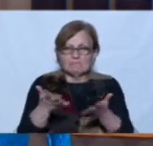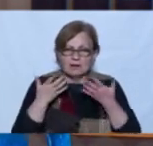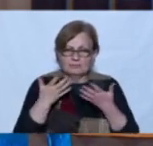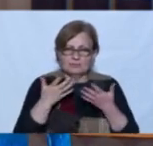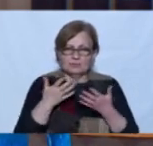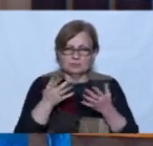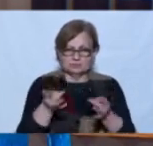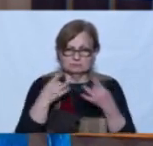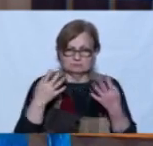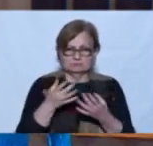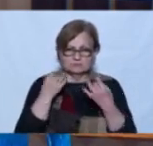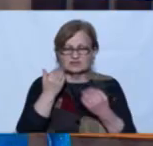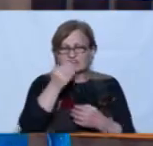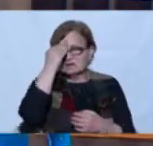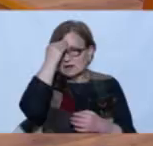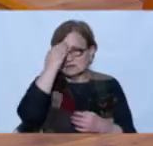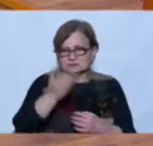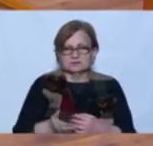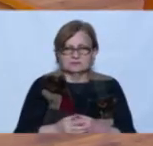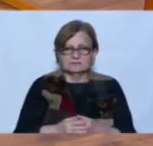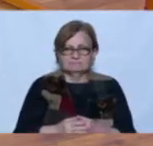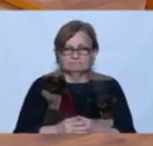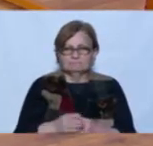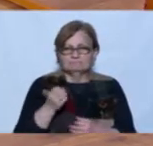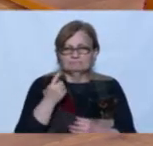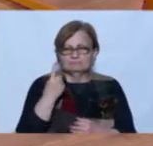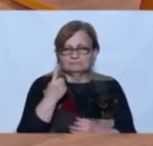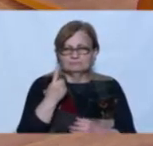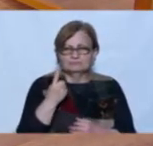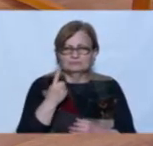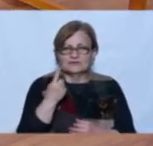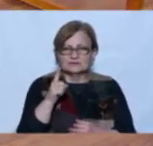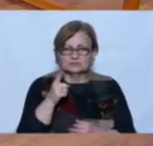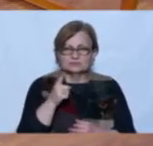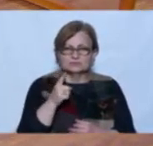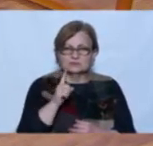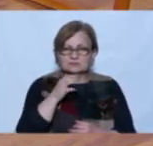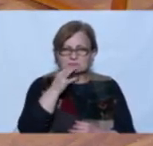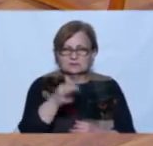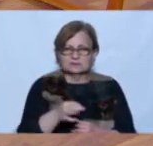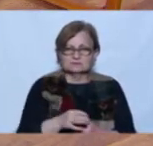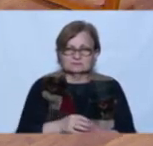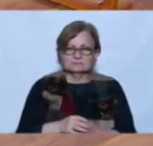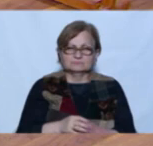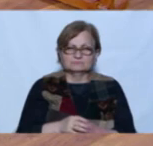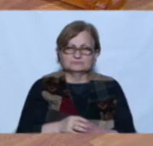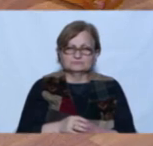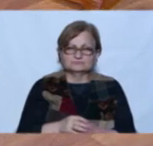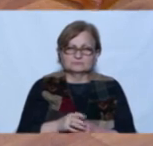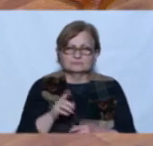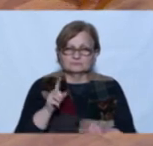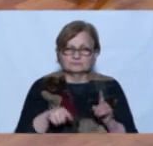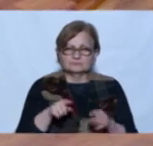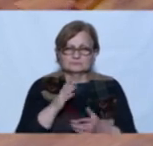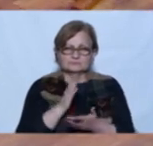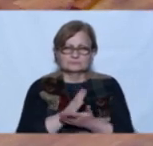ჩამოაყალიბოთ თქვენი თვალსაზრისი. და კიდევ ერთ სულ ერთი წუთით ერთ რამეზე მინდა გავამახვილო ყურადღება. ზოგჯერ